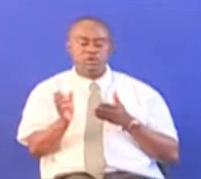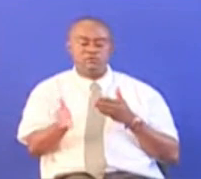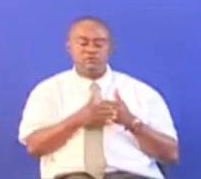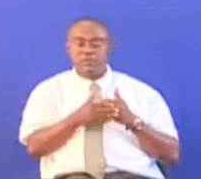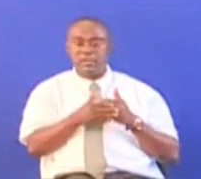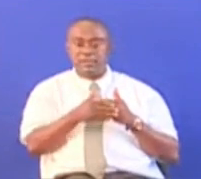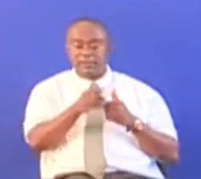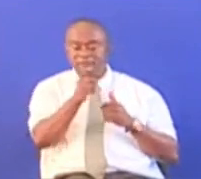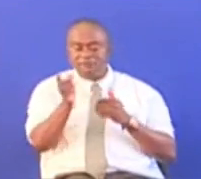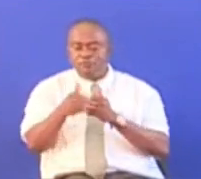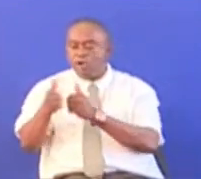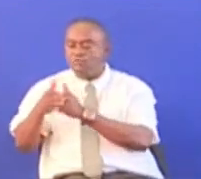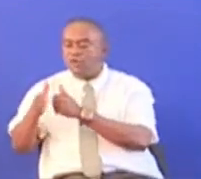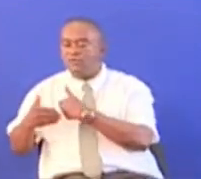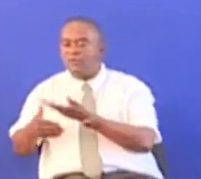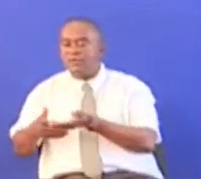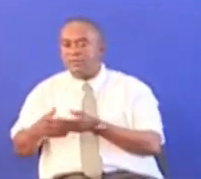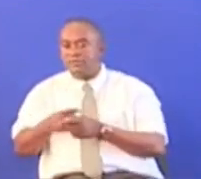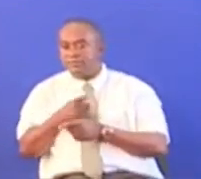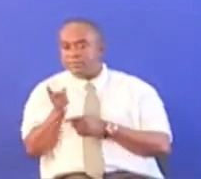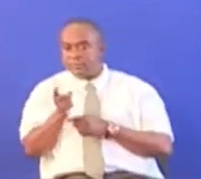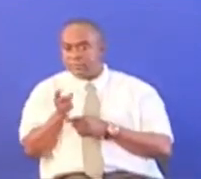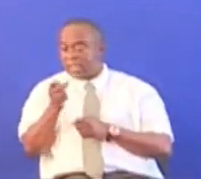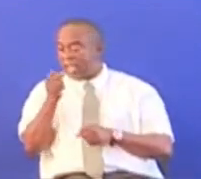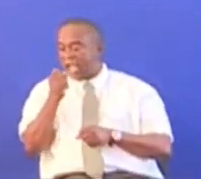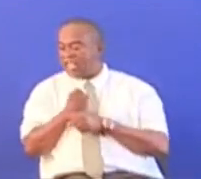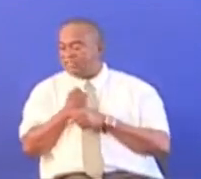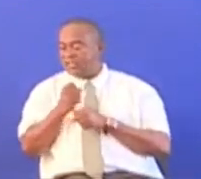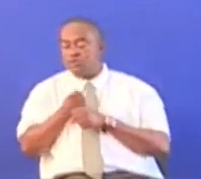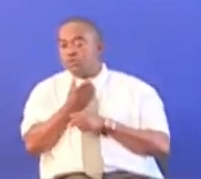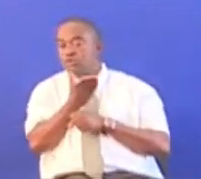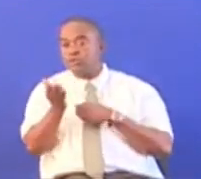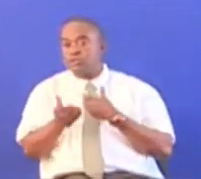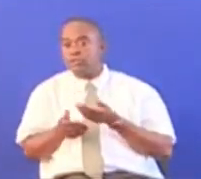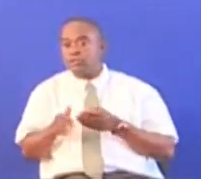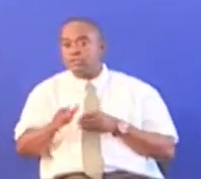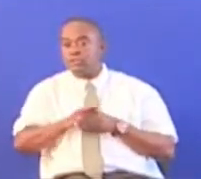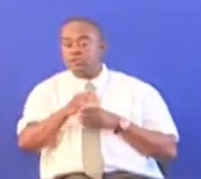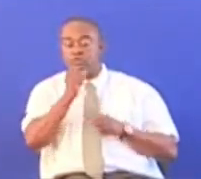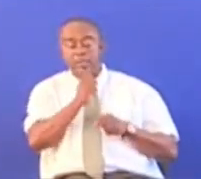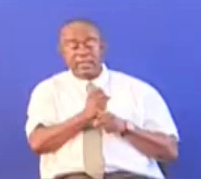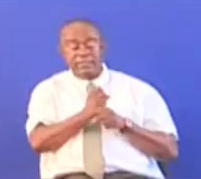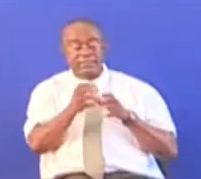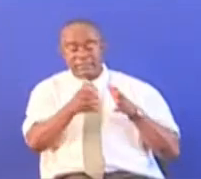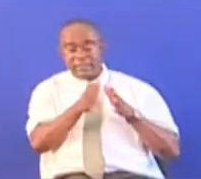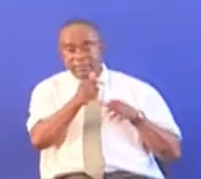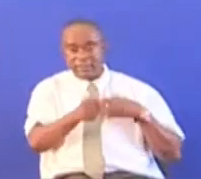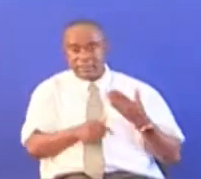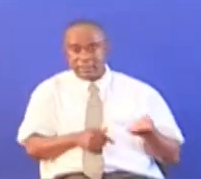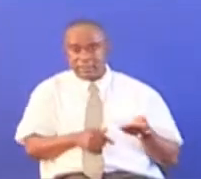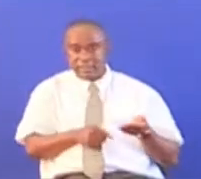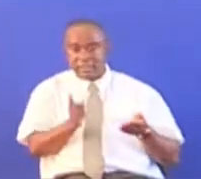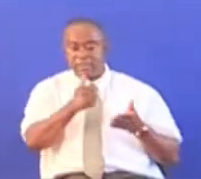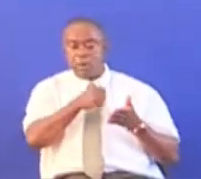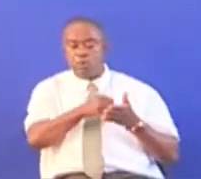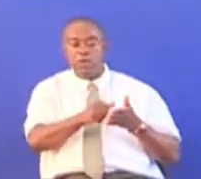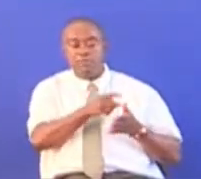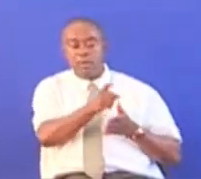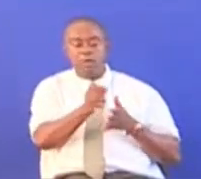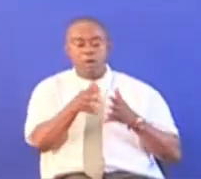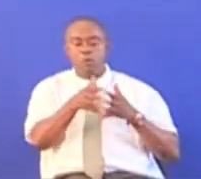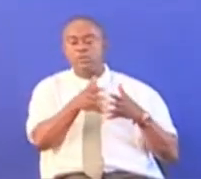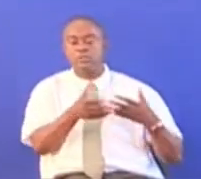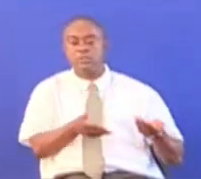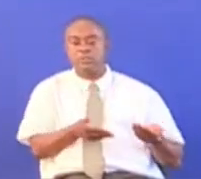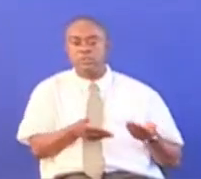sehemu hizi na hazifanyi shughuli zinazozifanya za kutumia kazi za sanaa za nchi hii bila kuwalipa wasanii ambao